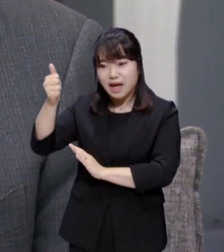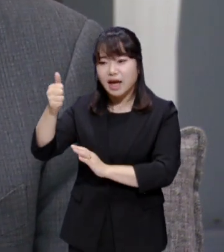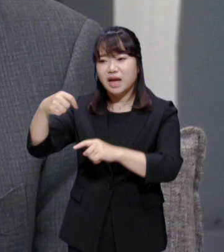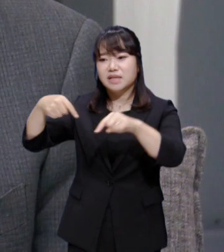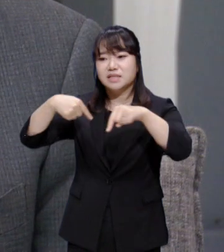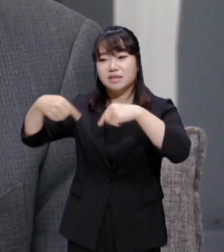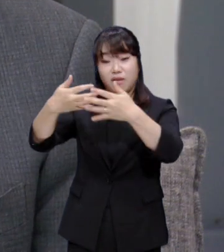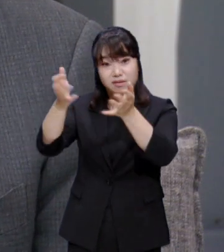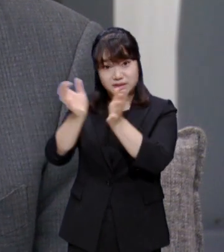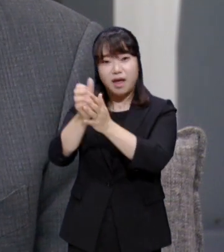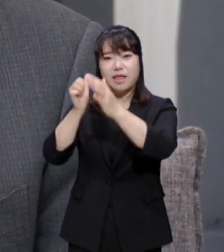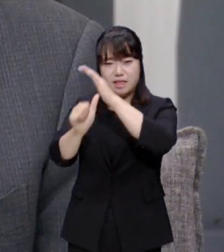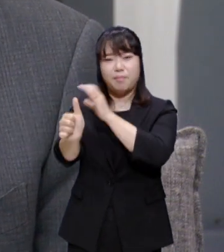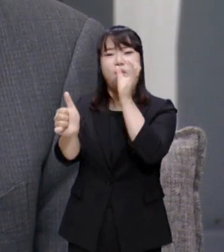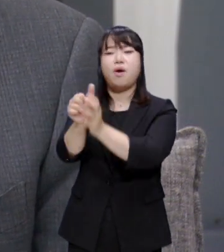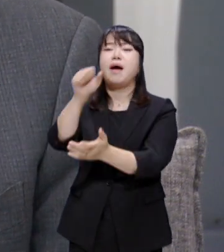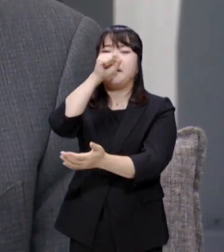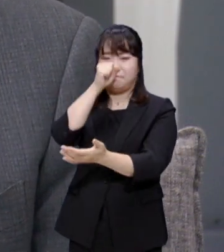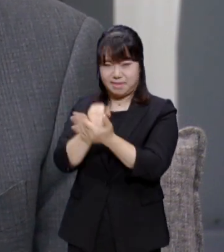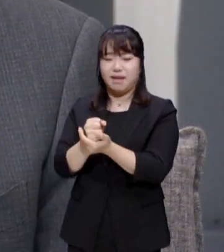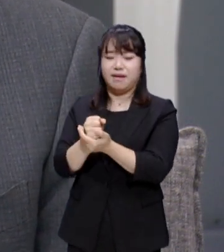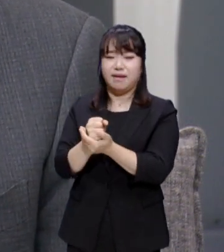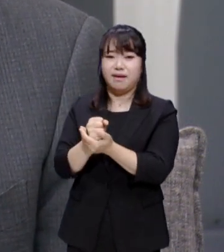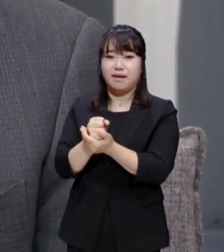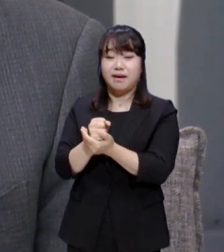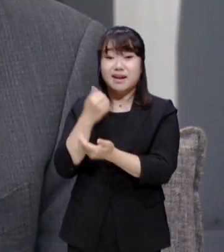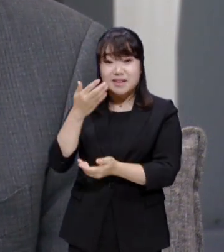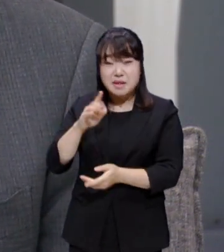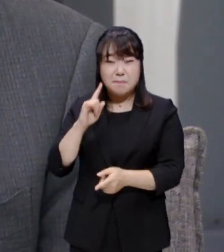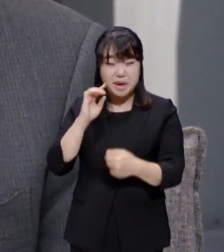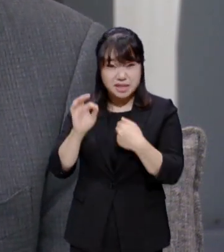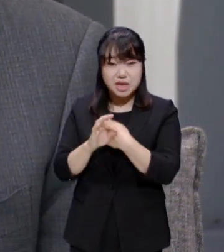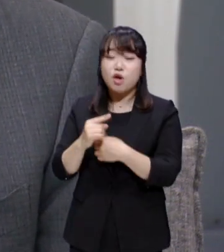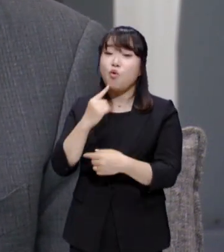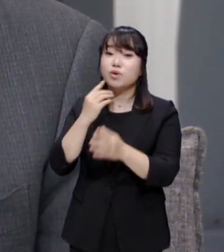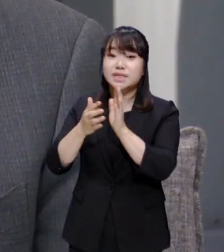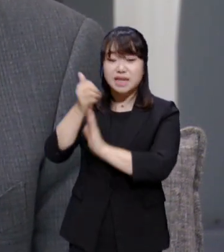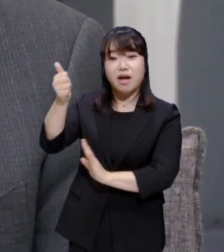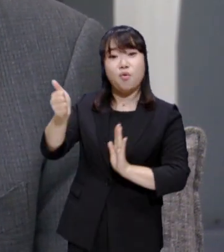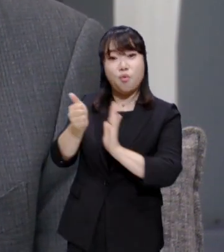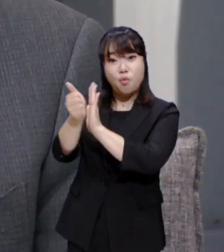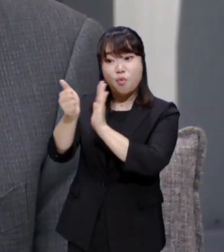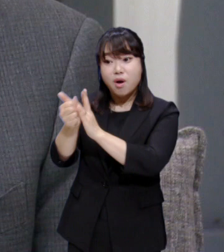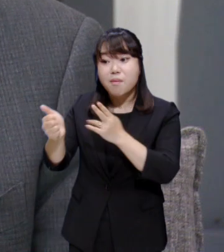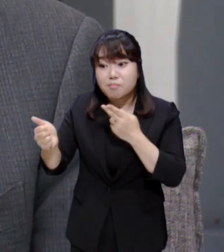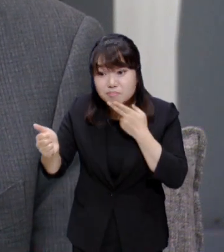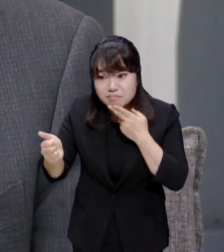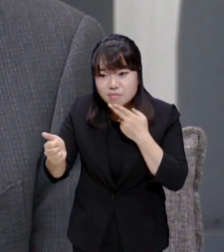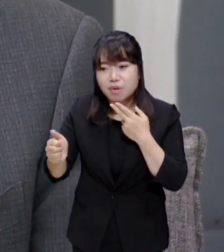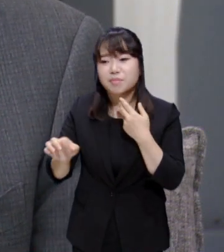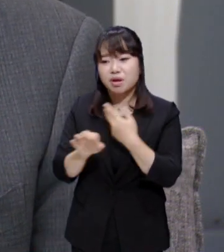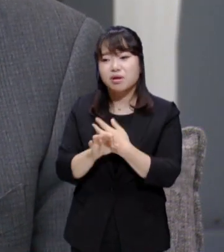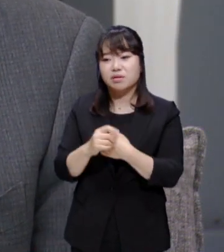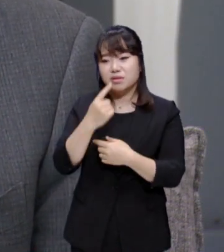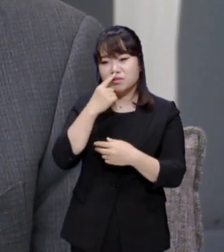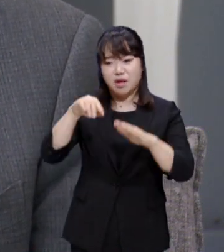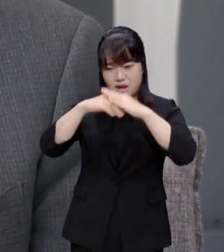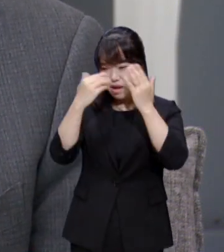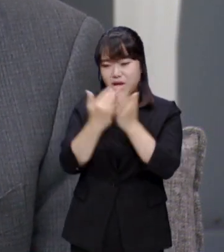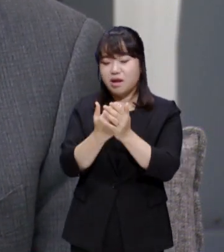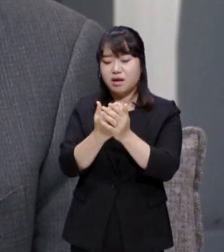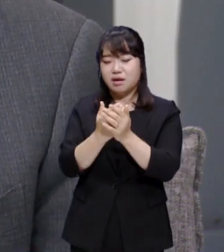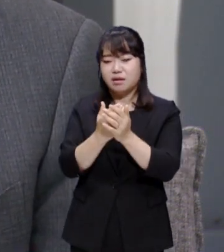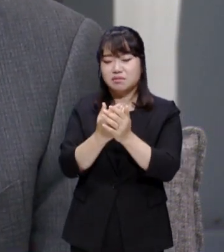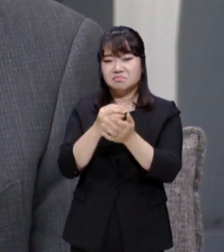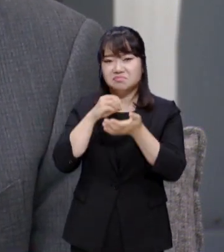게 맞습니다. 그리고 만약에 오세훈 시장을 안 돕는다면 저는 여기서 아무도 돕지 않겠습니다. 이런 말을